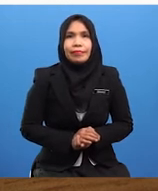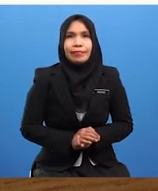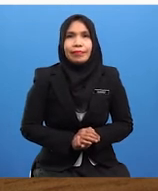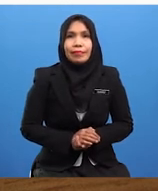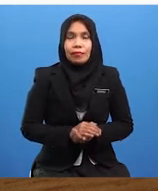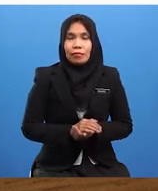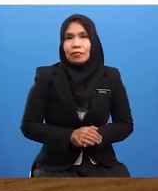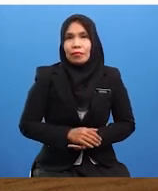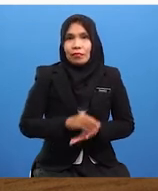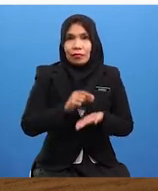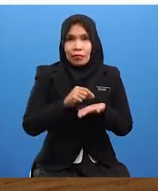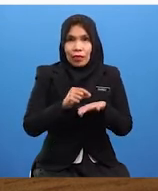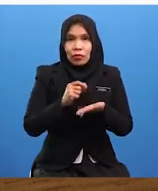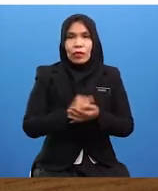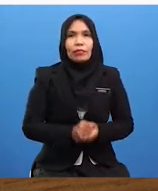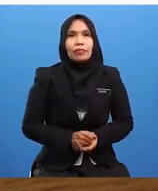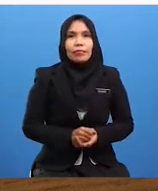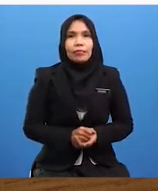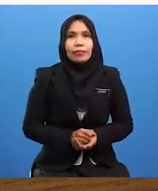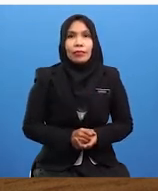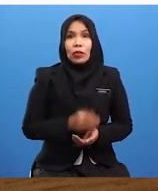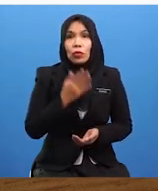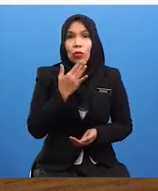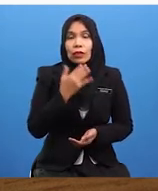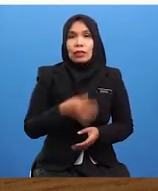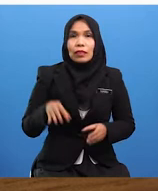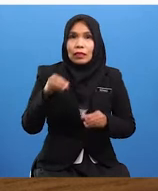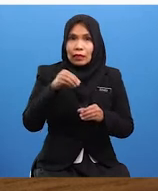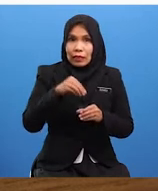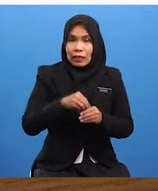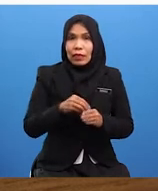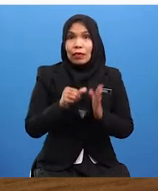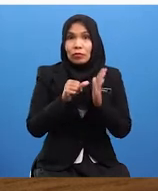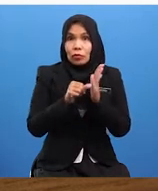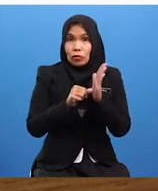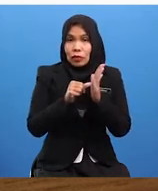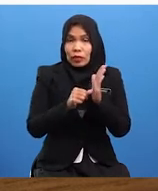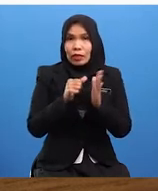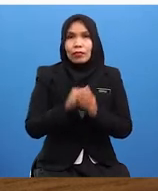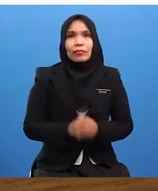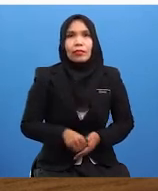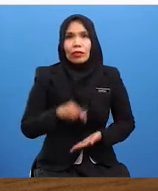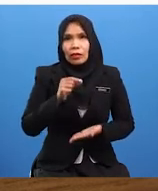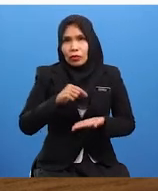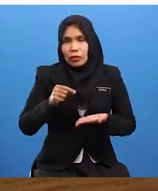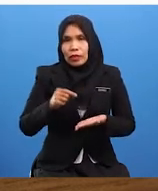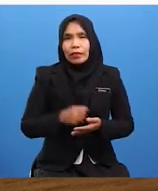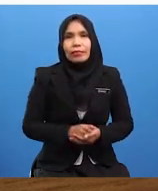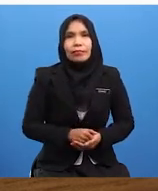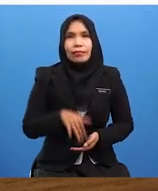dakwat atau warnanya di dalam ukiran tulisan yang akan menjadi